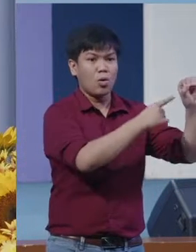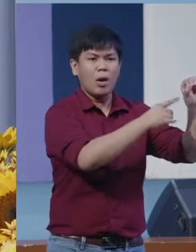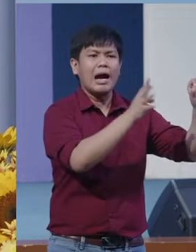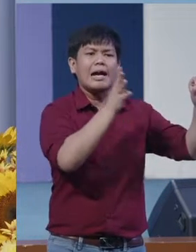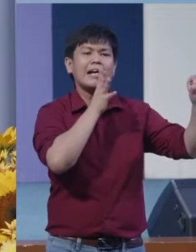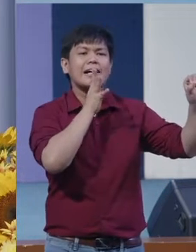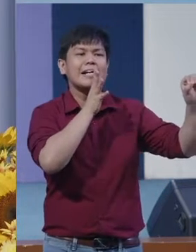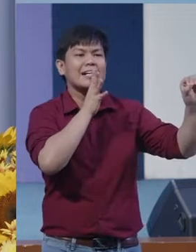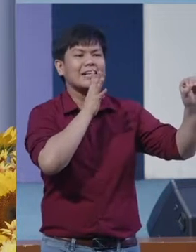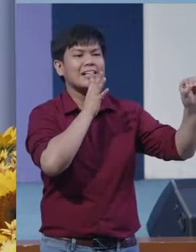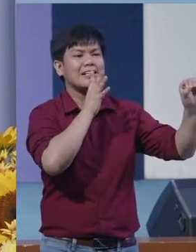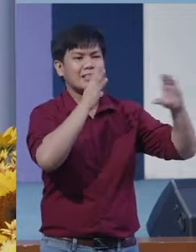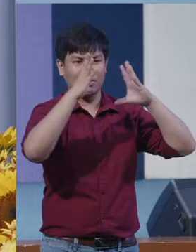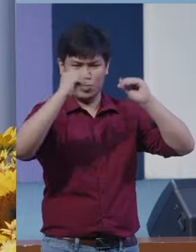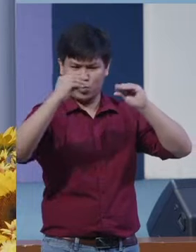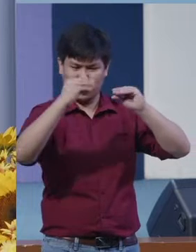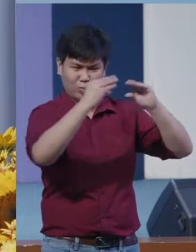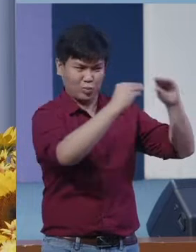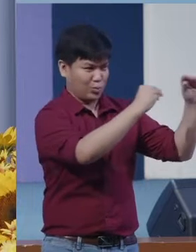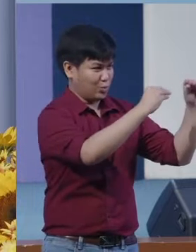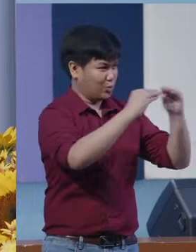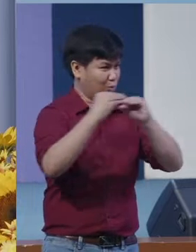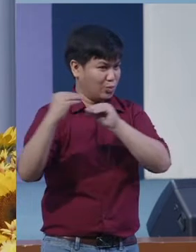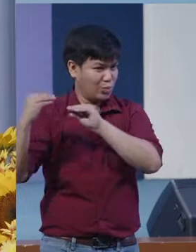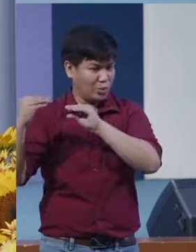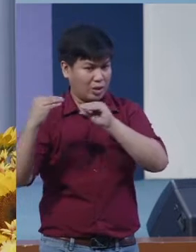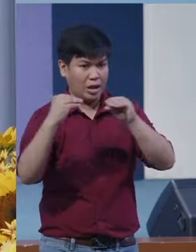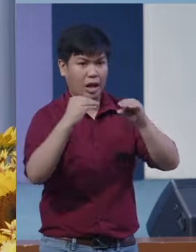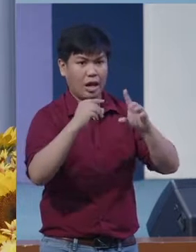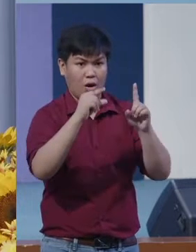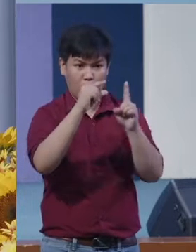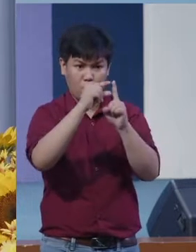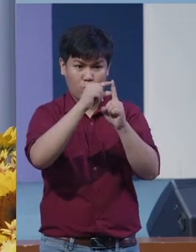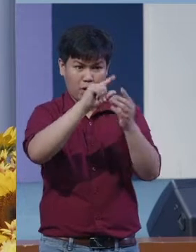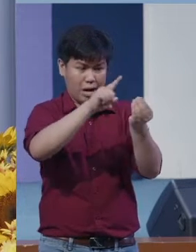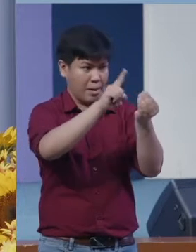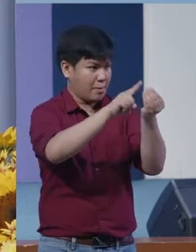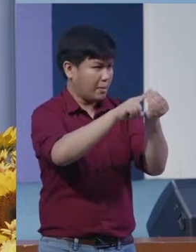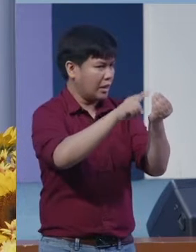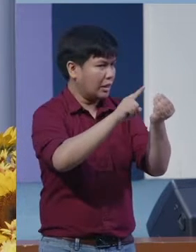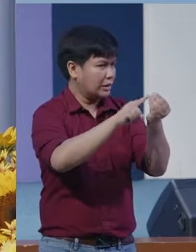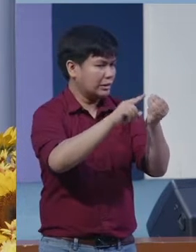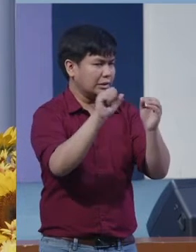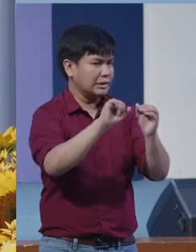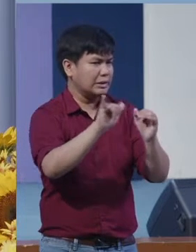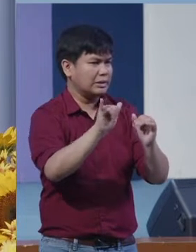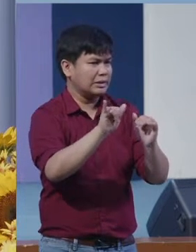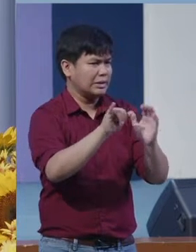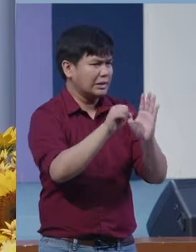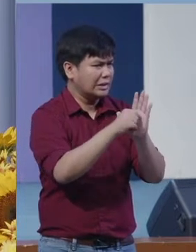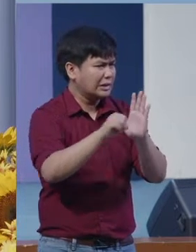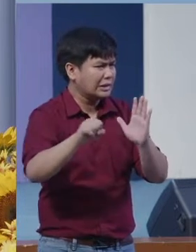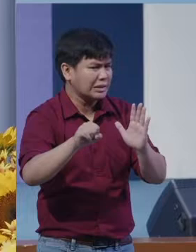So parang ano siya. Yung word niya ay sounds like its meaning. No?